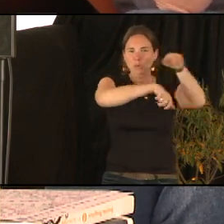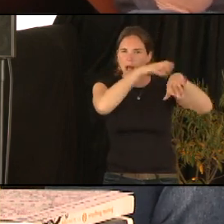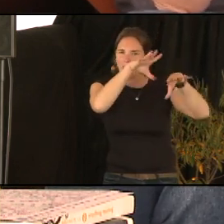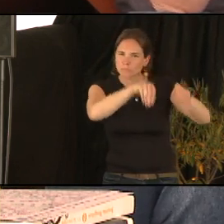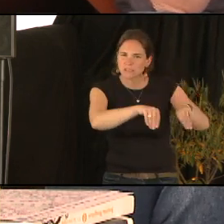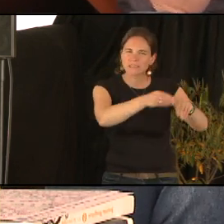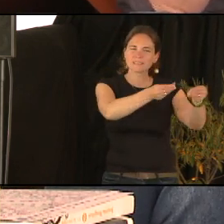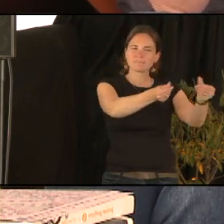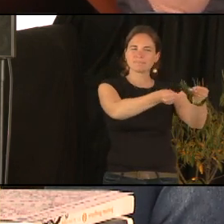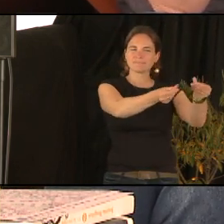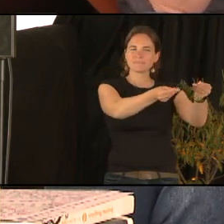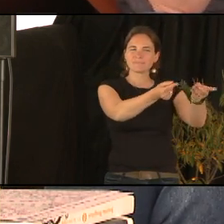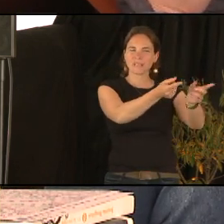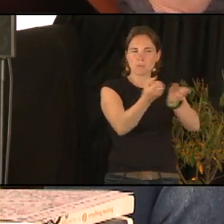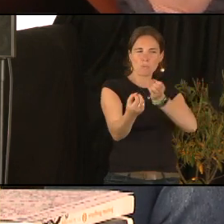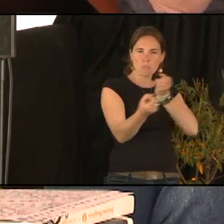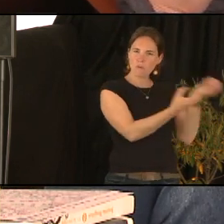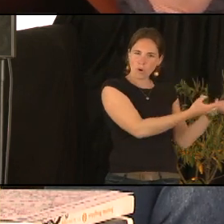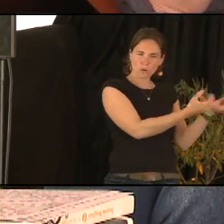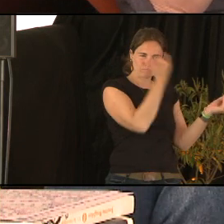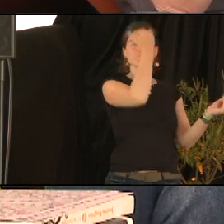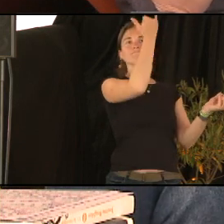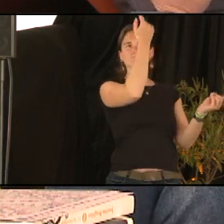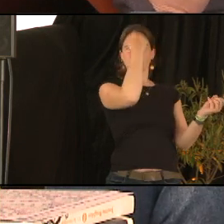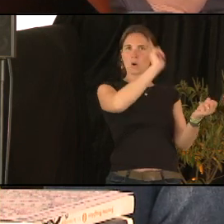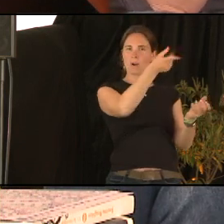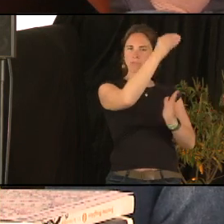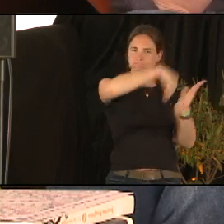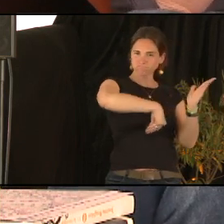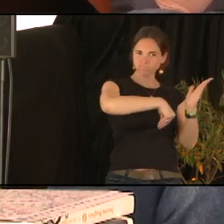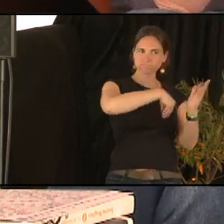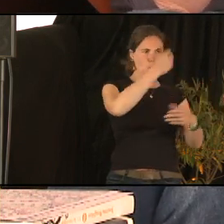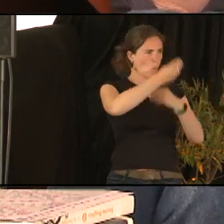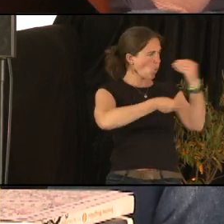y vit, qui a déclenché l'idée du roman, ou il y a quelque